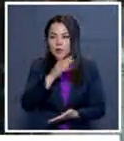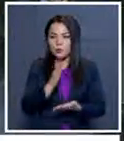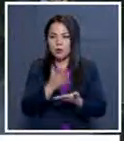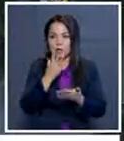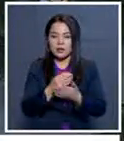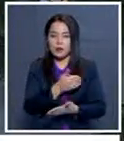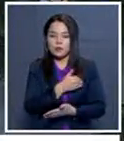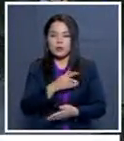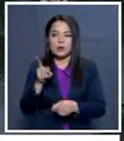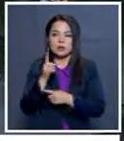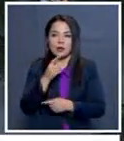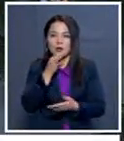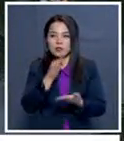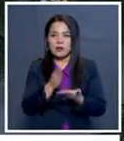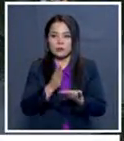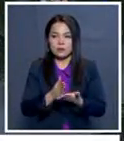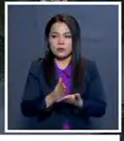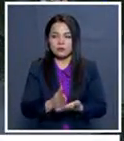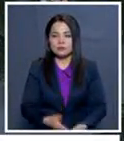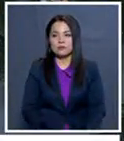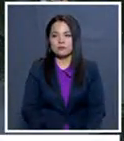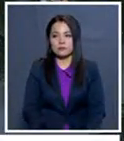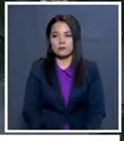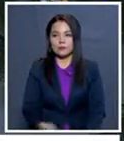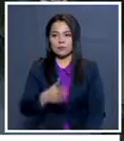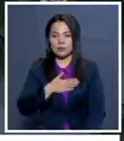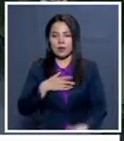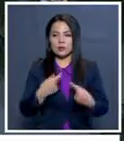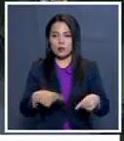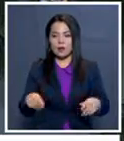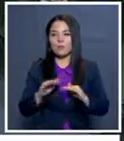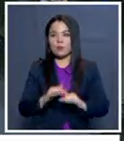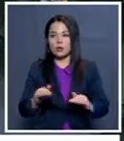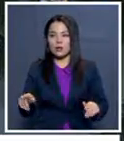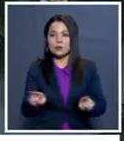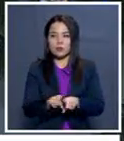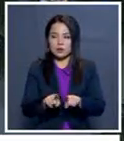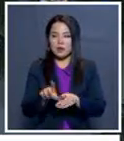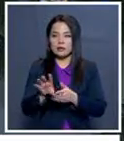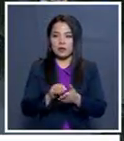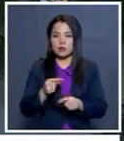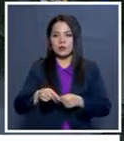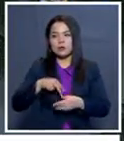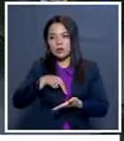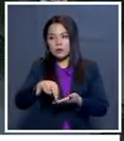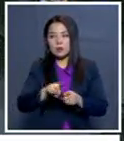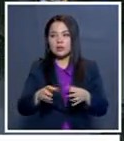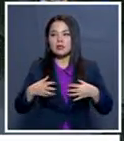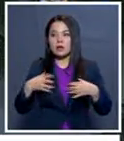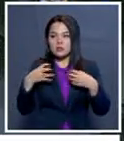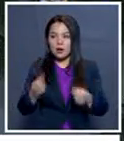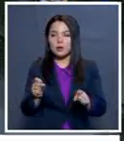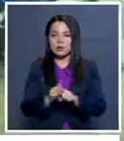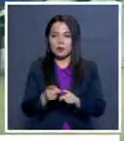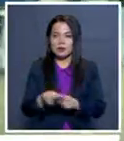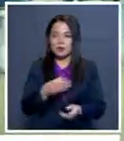жалғыз. Менің арманым жүріп кету, балалар сияқты жүру, денсаулығымның жақсы болғанын